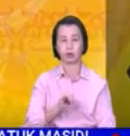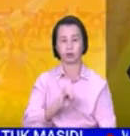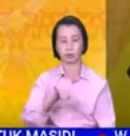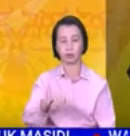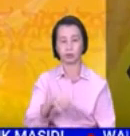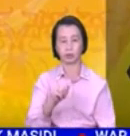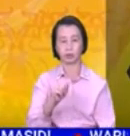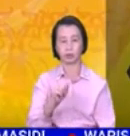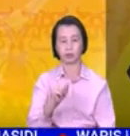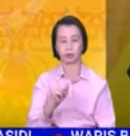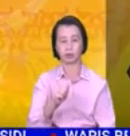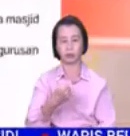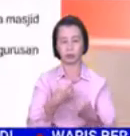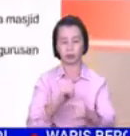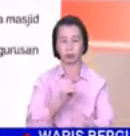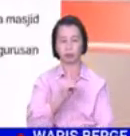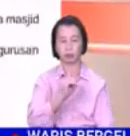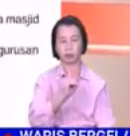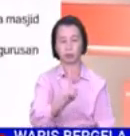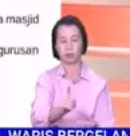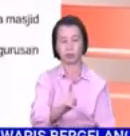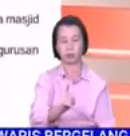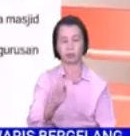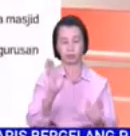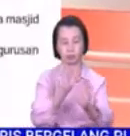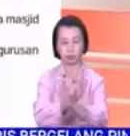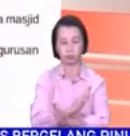Islam Malaysia Sarawak.